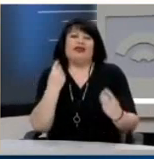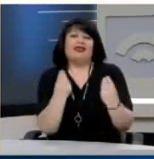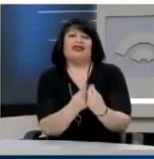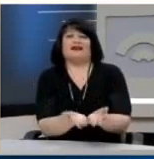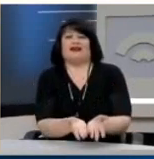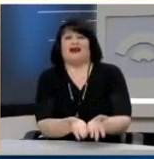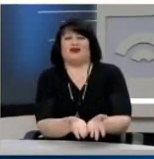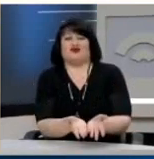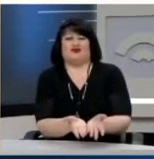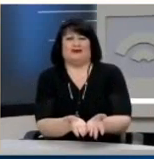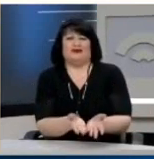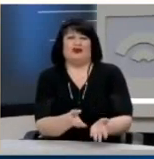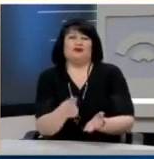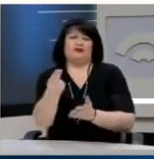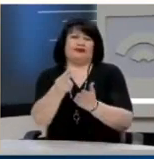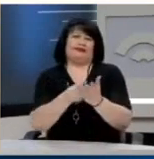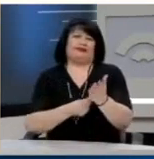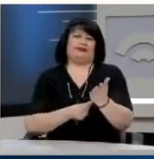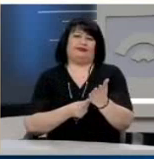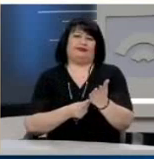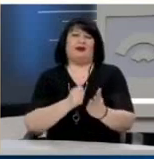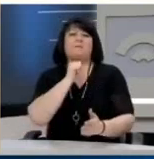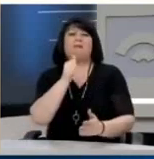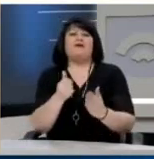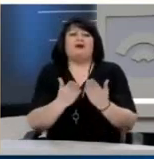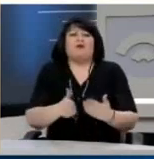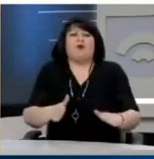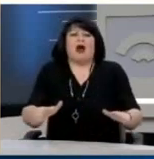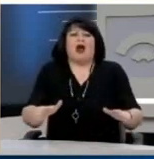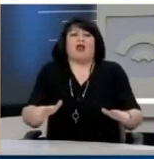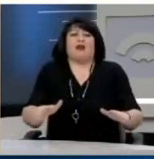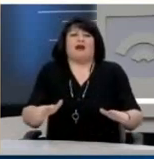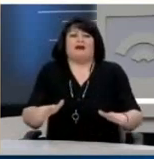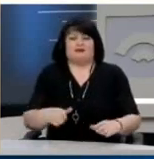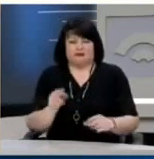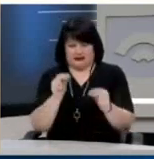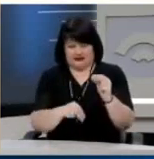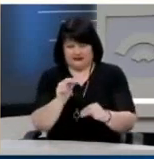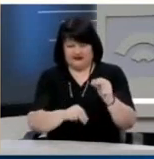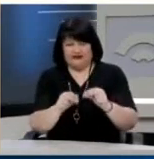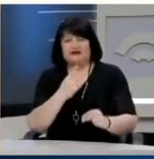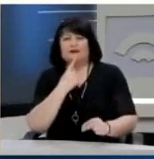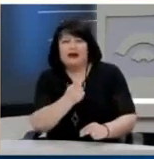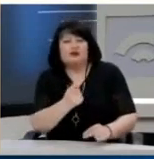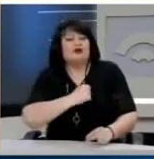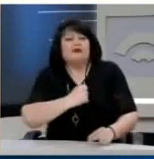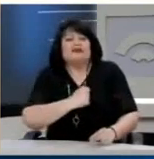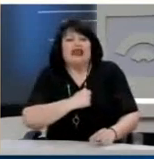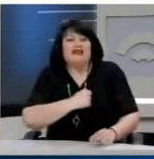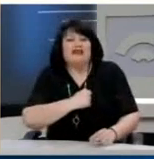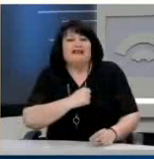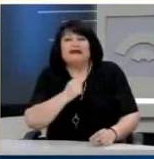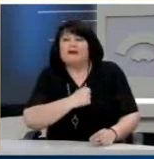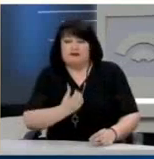Και έχουν αποτύχει πολλές φορές τα σχέδια της μαύρης προπαγάνδας. Στην Ελλάδα για να σε ψηφίσει κάποιος πρέπει να πεις και εσύ τι πιστεύεις. Αυτή